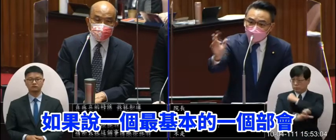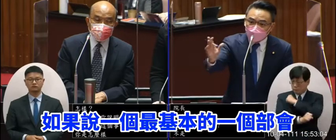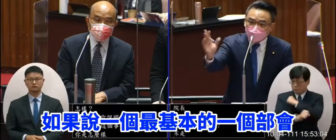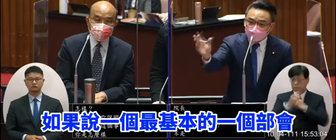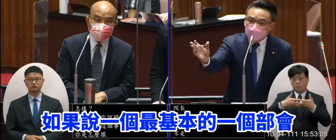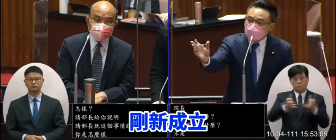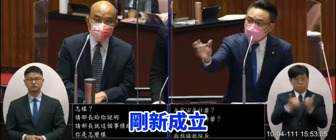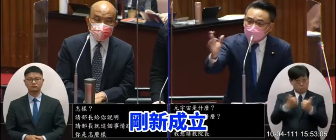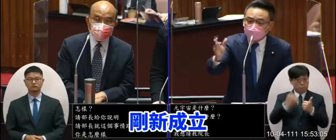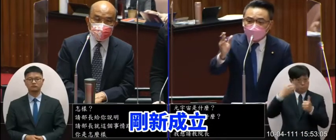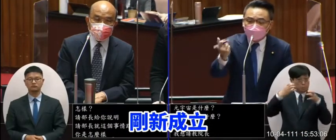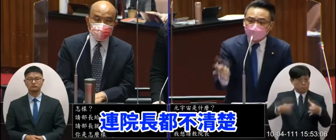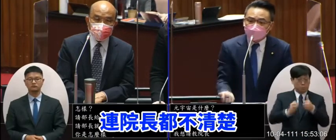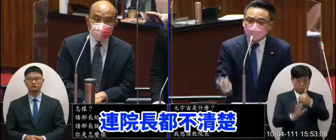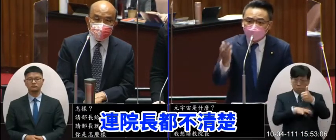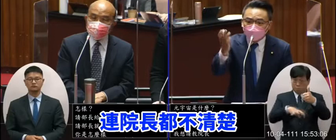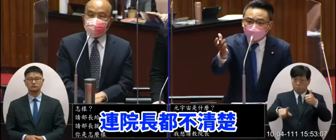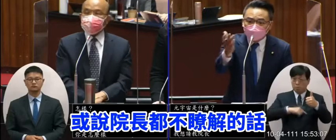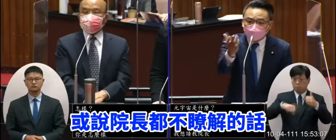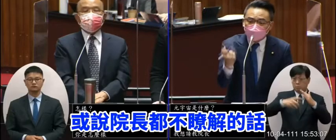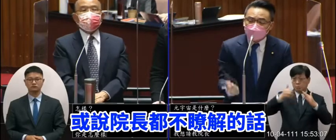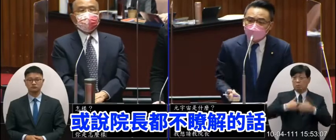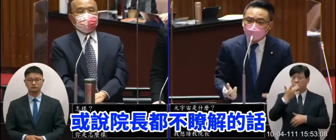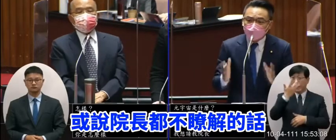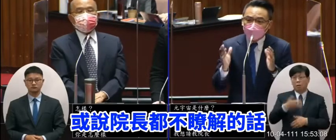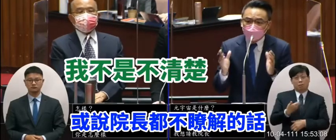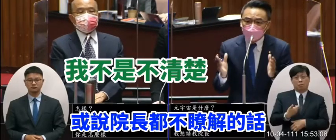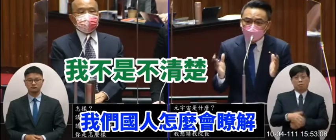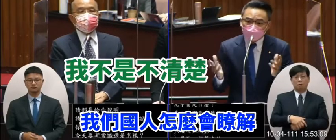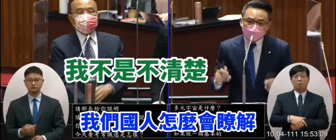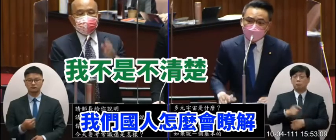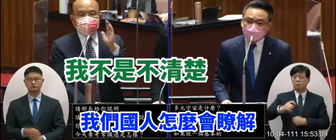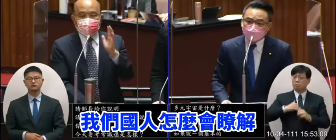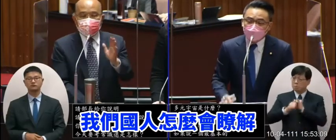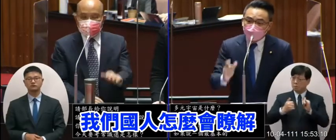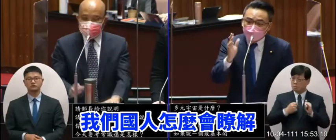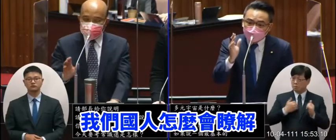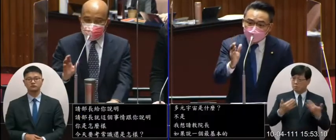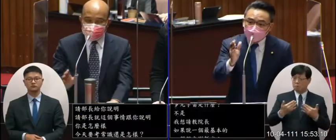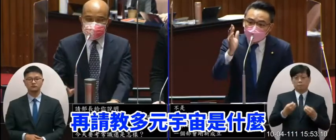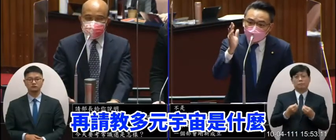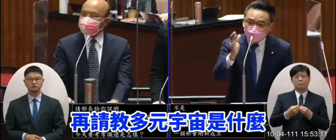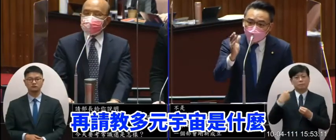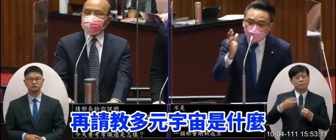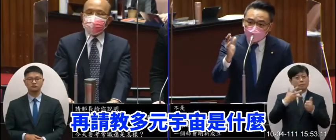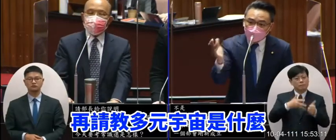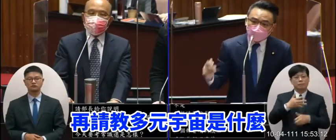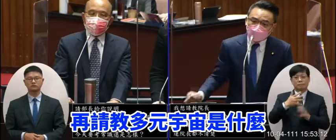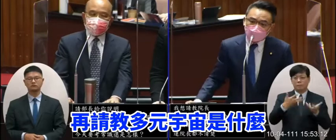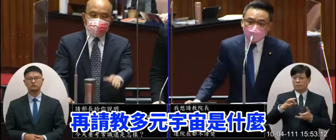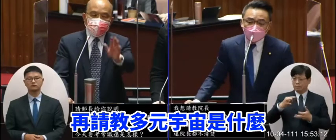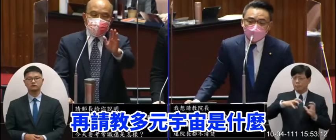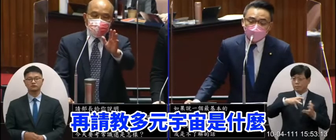本的一个部会刚新成立，院长都不清楚，或者说院长都不了解的话，我们国人怎么会了解？ 我 再请教多